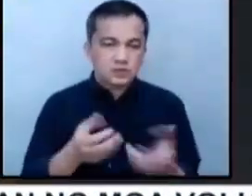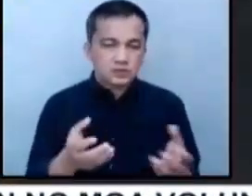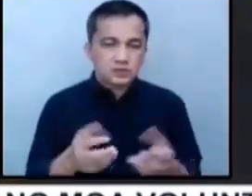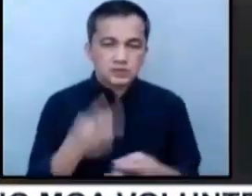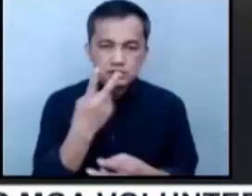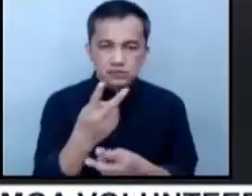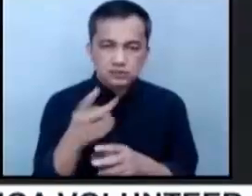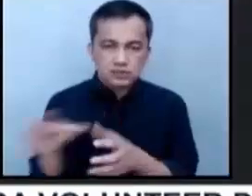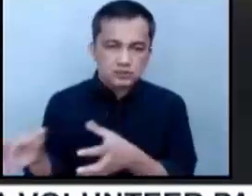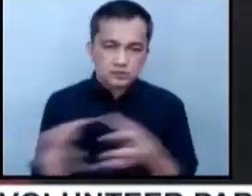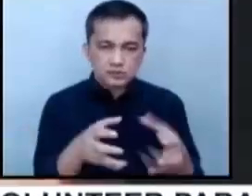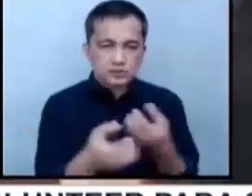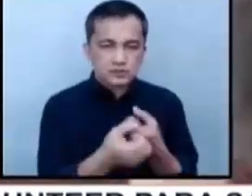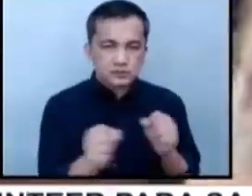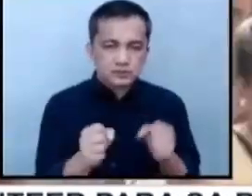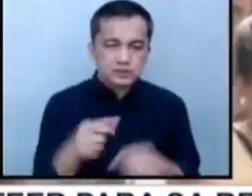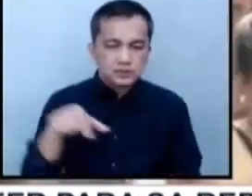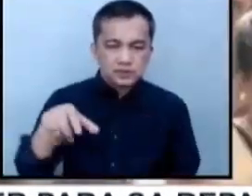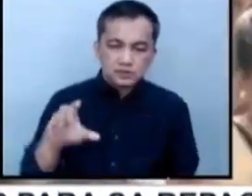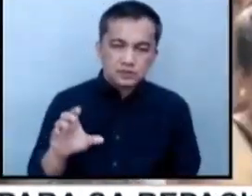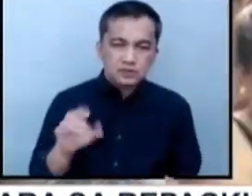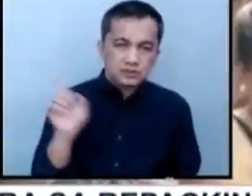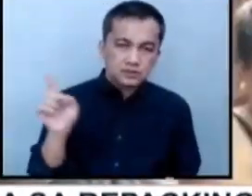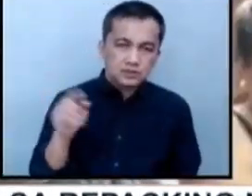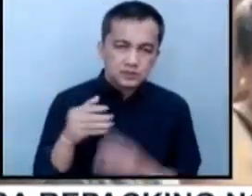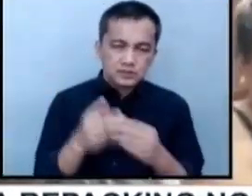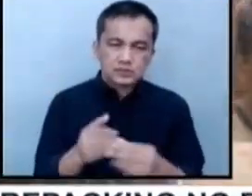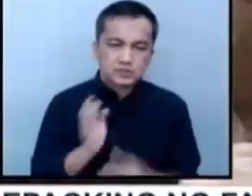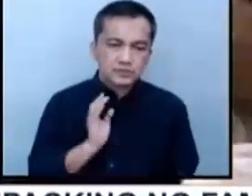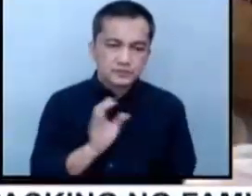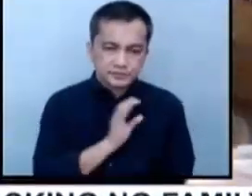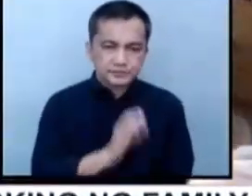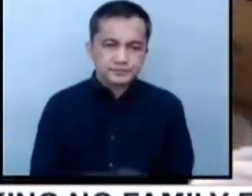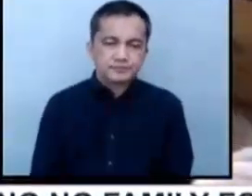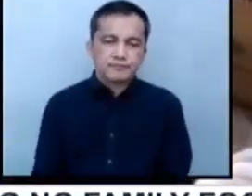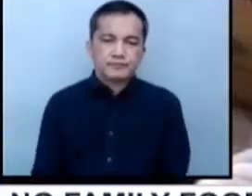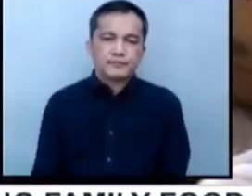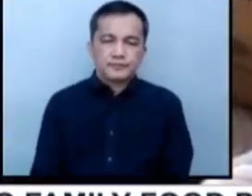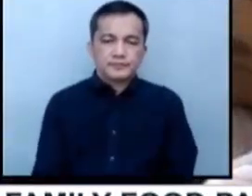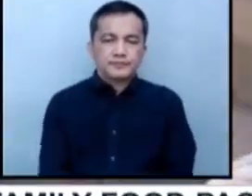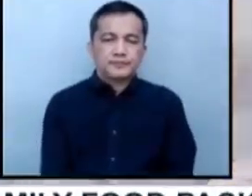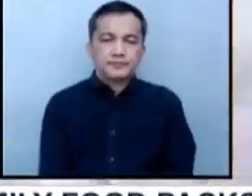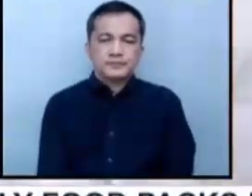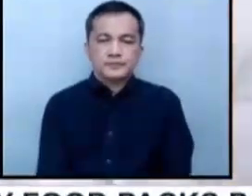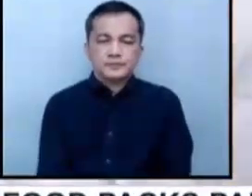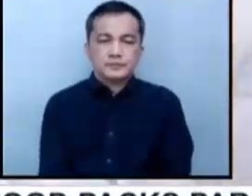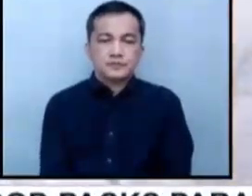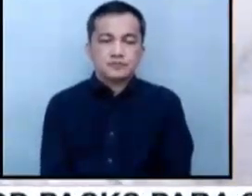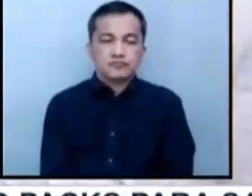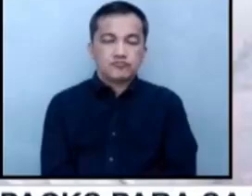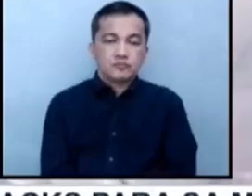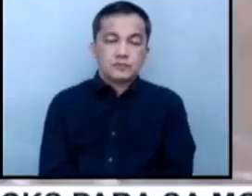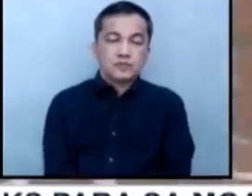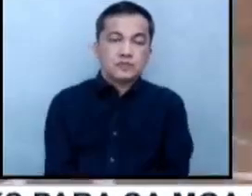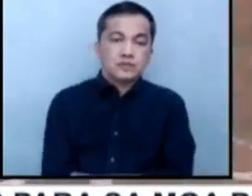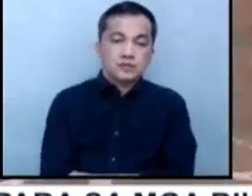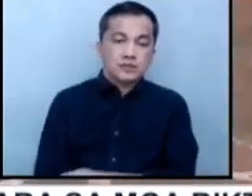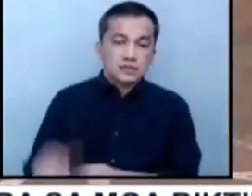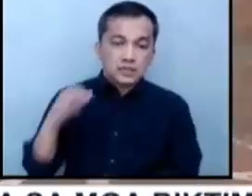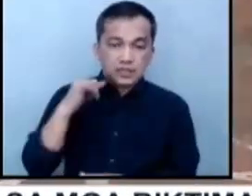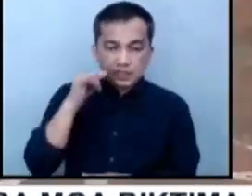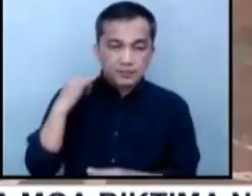centers sa Quezon City ang liderato ng camara kahapon una ng nagkasa ng relief operations ang mga